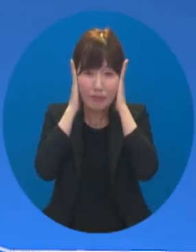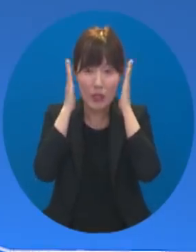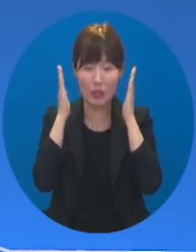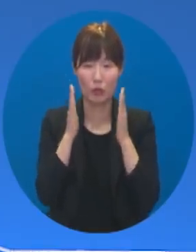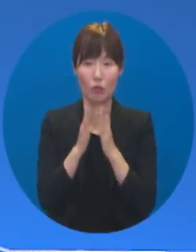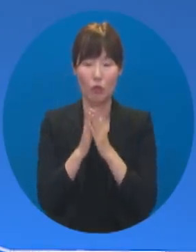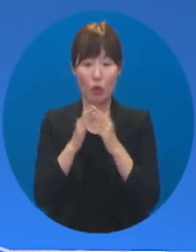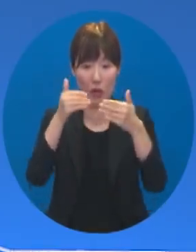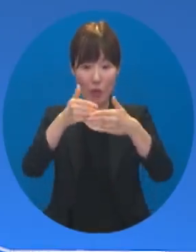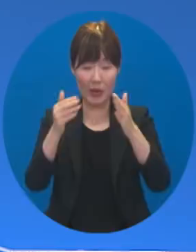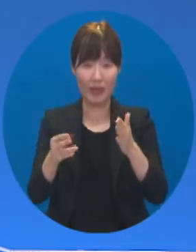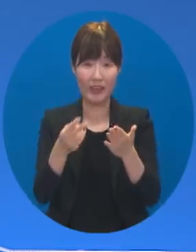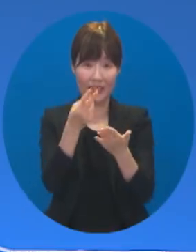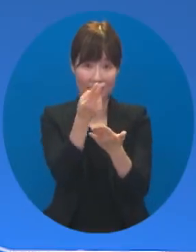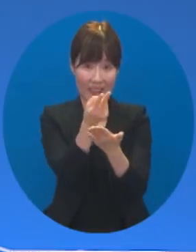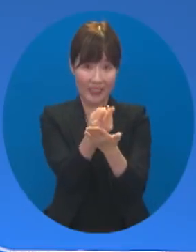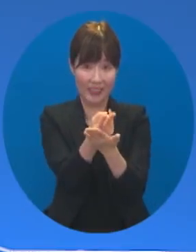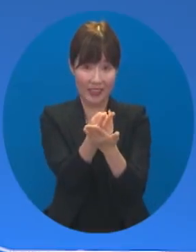들어가게 되는데